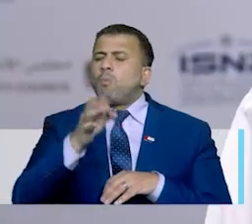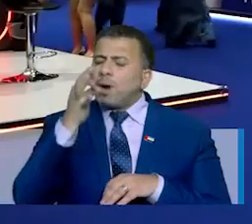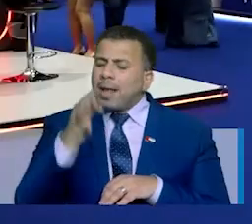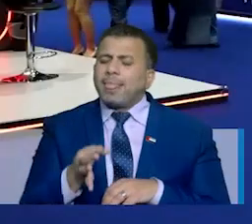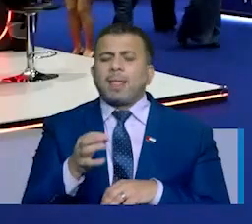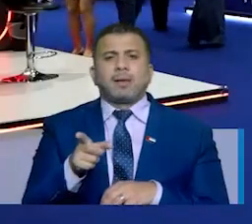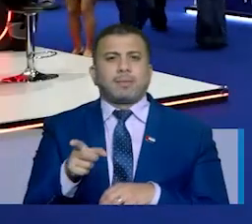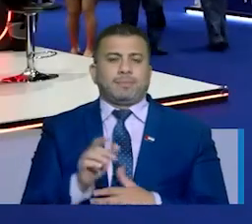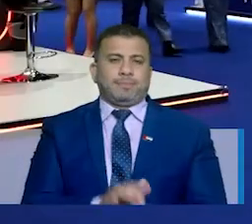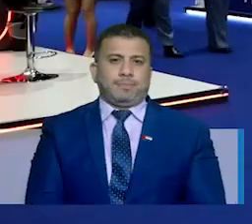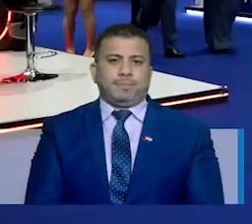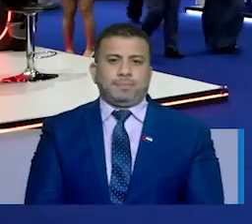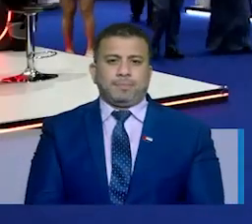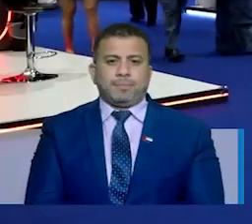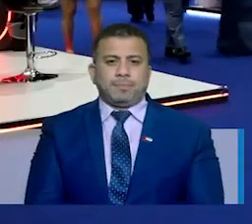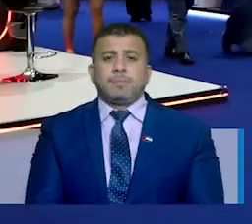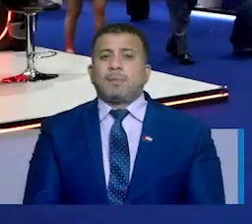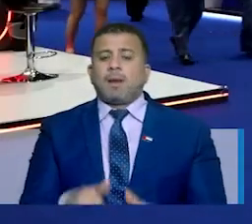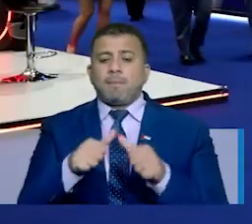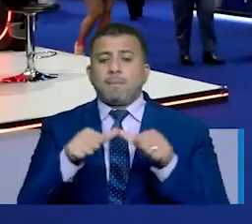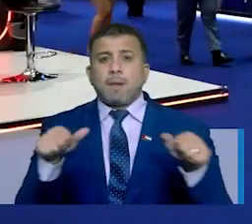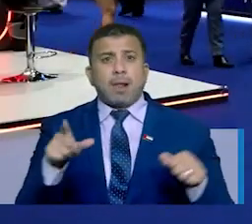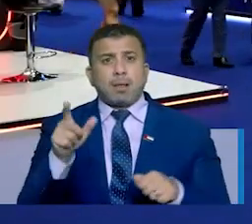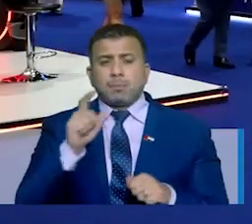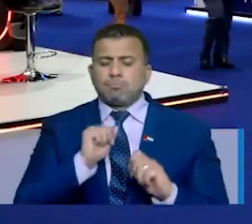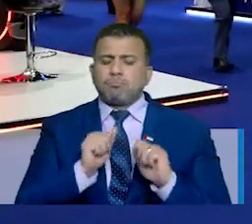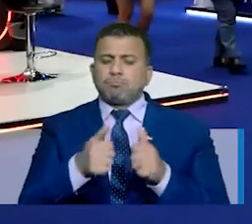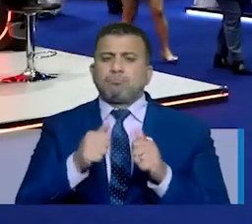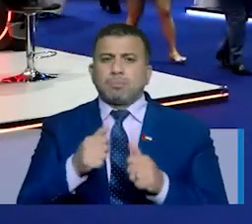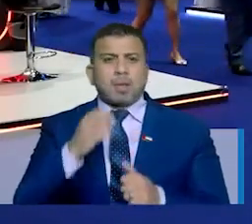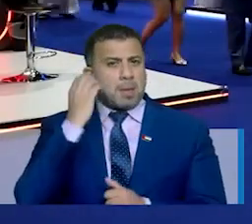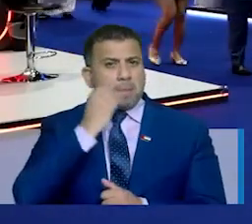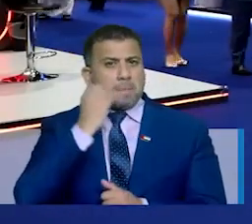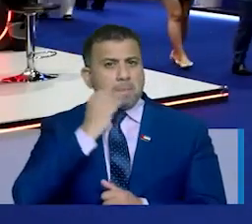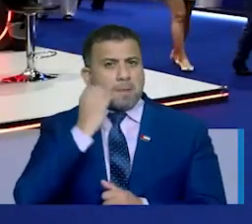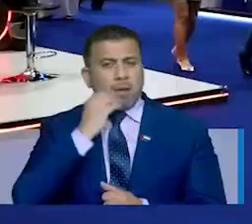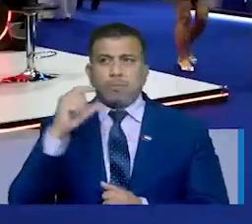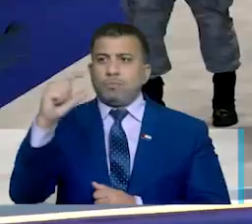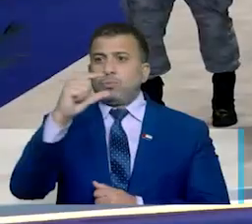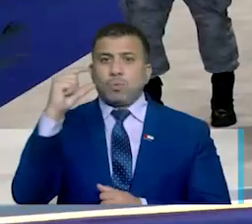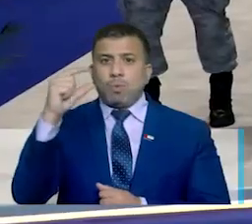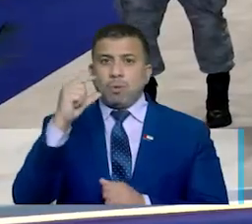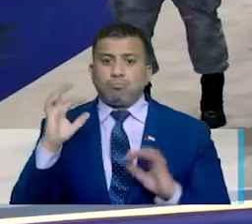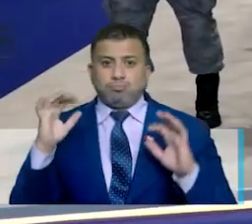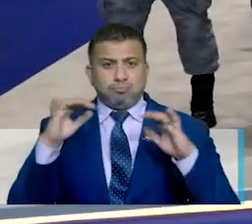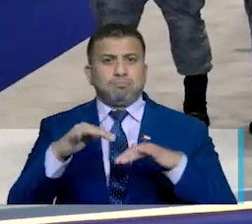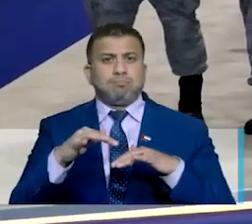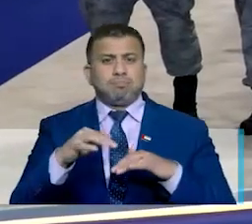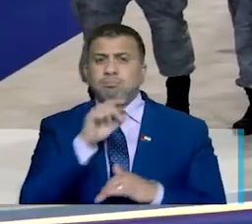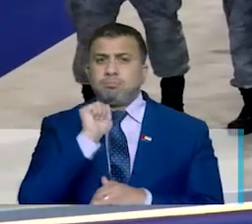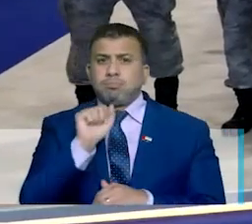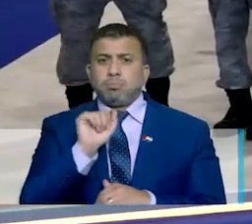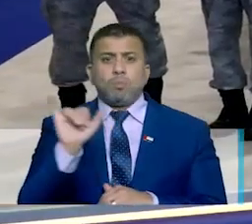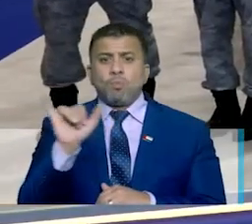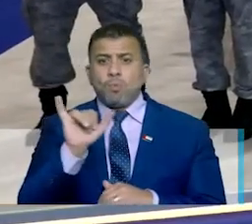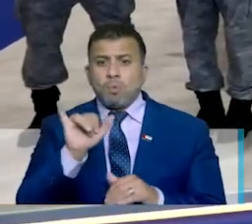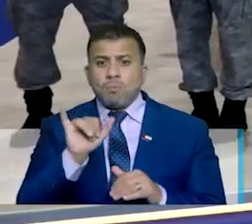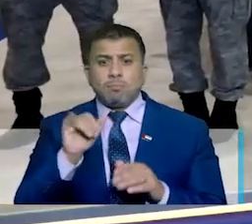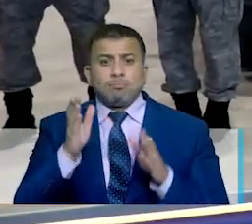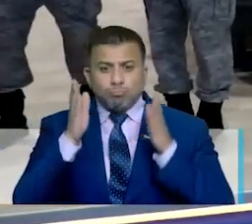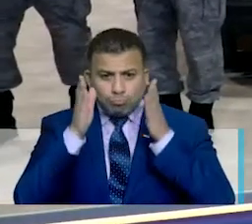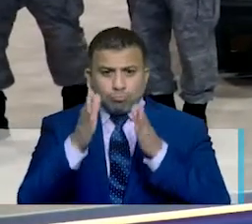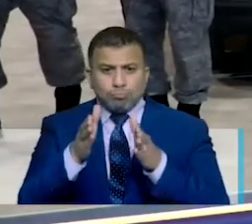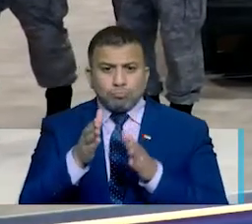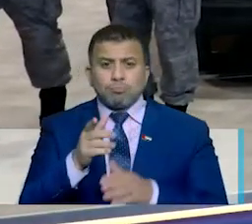جدا. المعرض يضم العديد من المشاركات الإماراتية والدولية التي تسلط الضوء